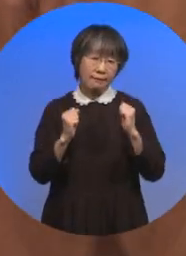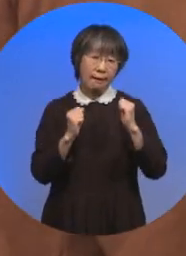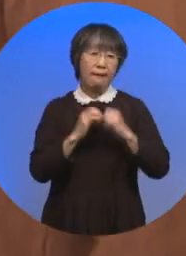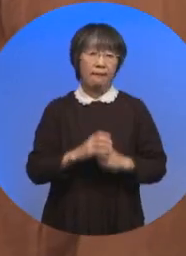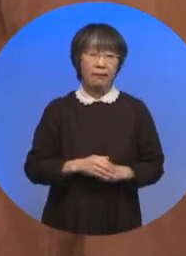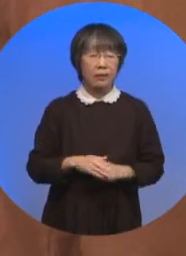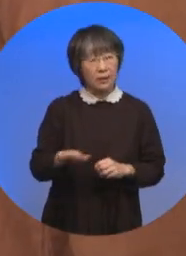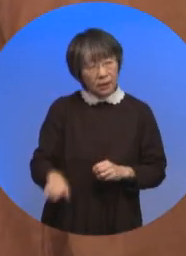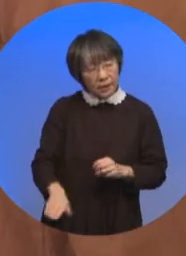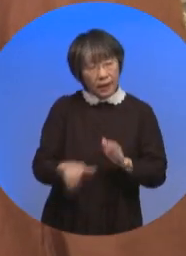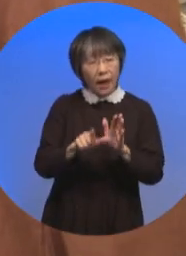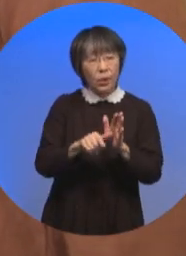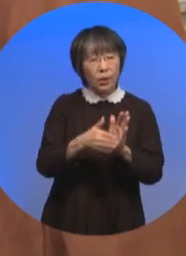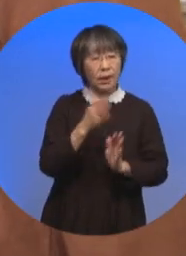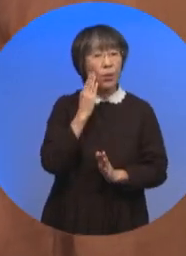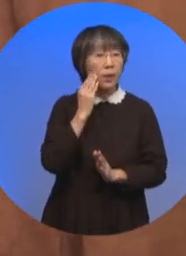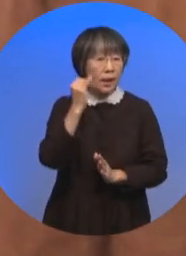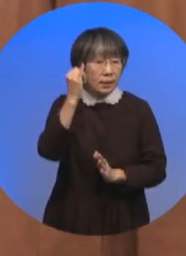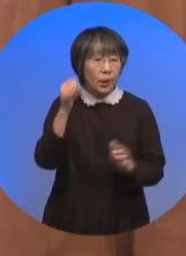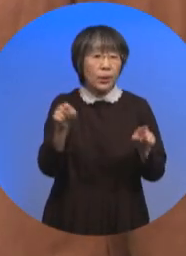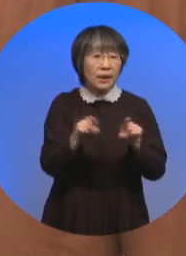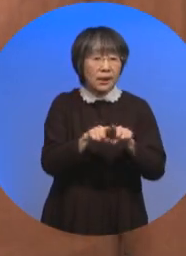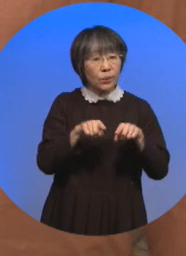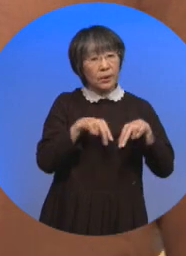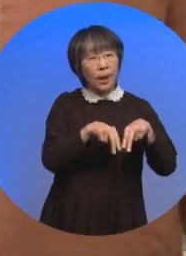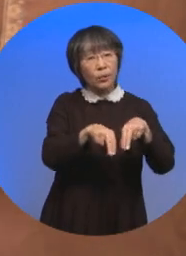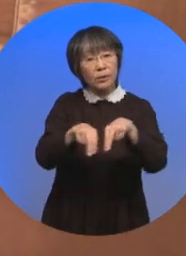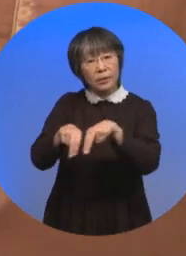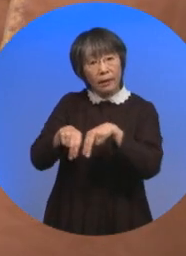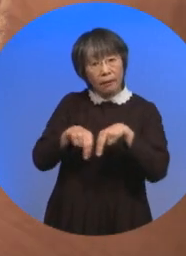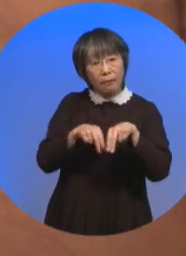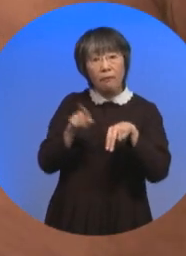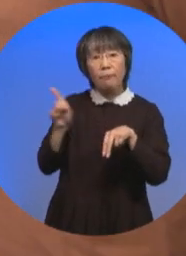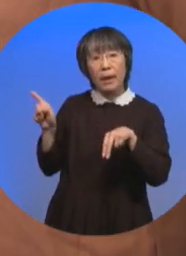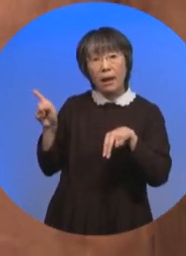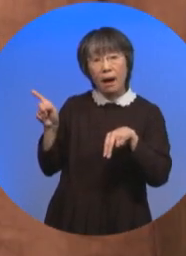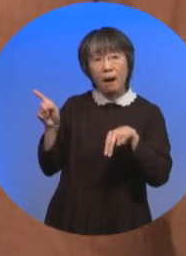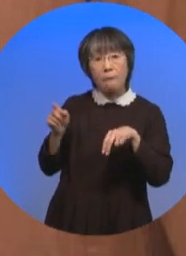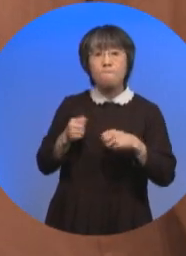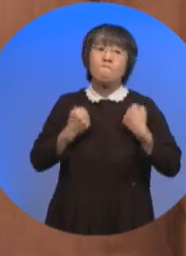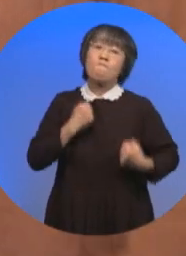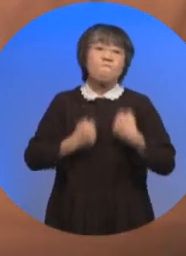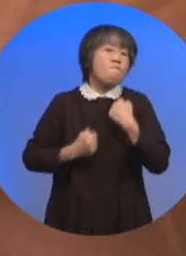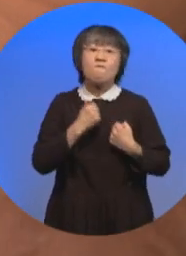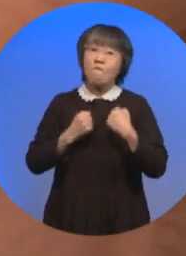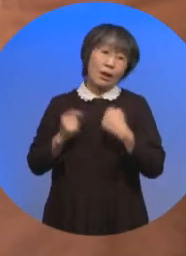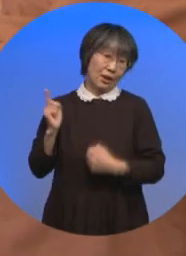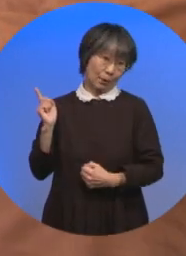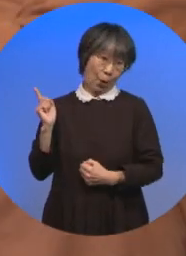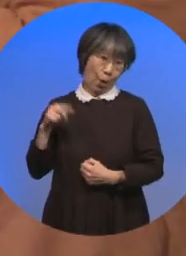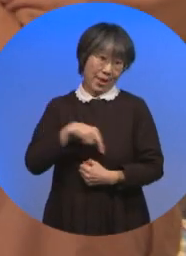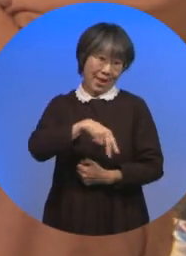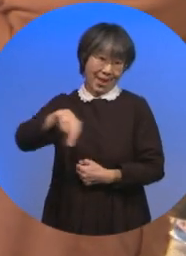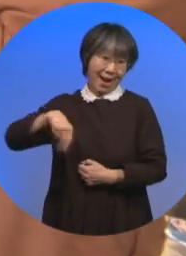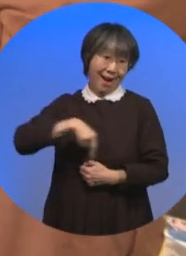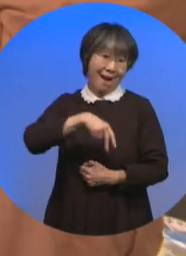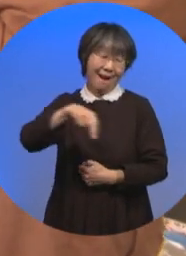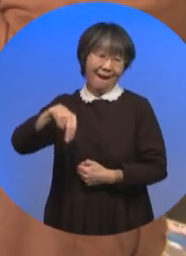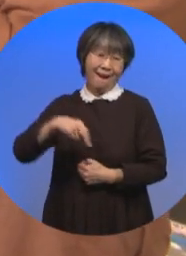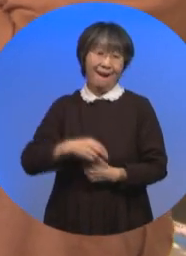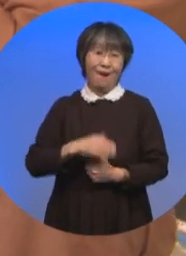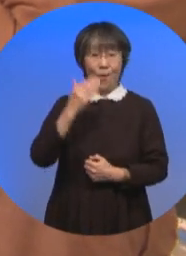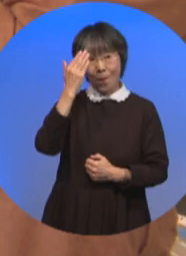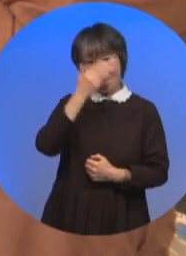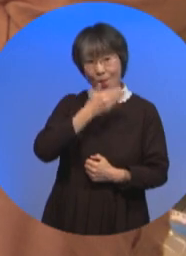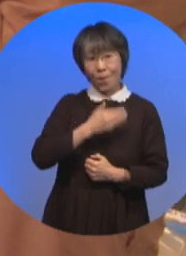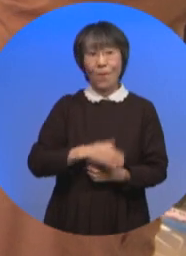そのこの見た目から信じがたい事実ですけどマジでずっと走り回ってましたここは、 はい、すげえ そうなんですめっちゃ懐かしいですで